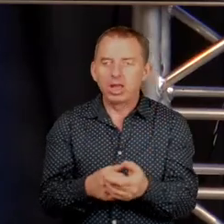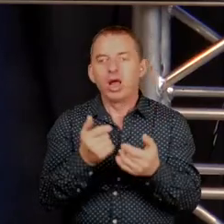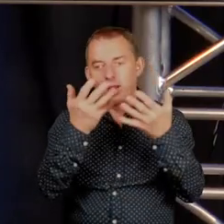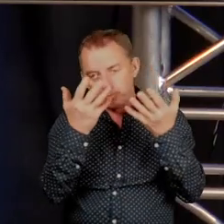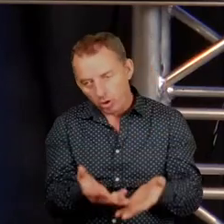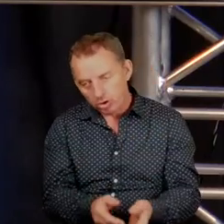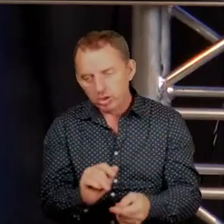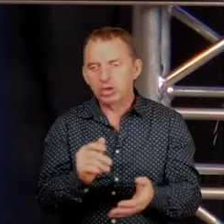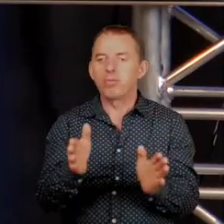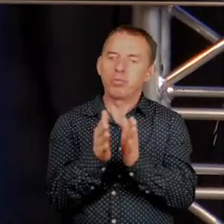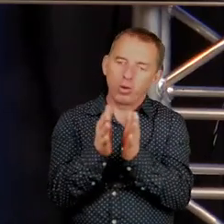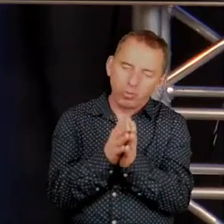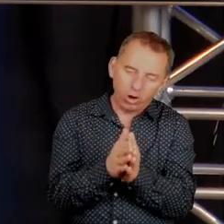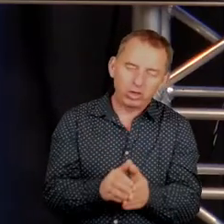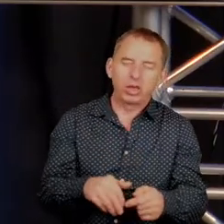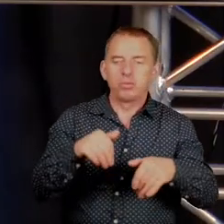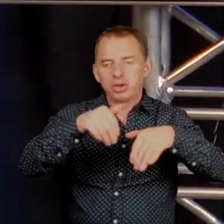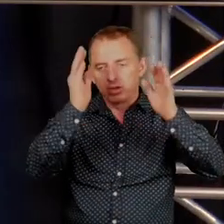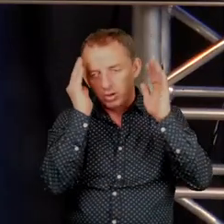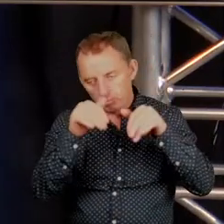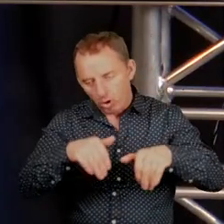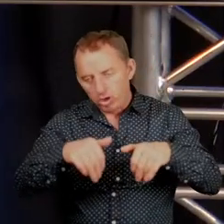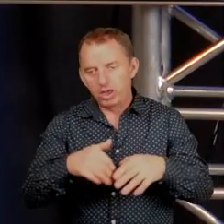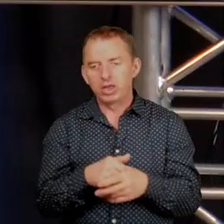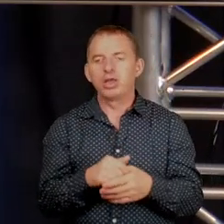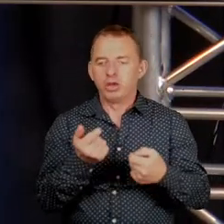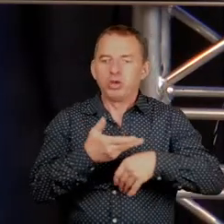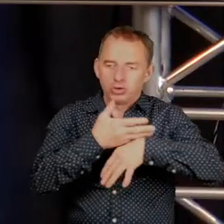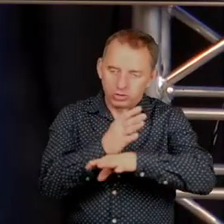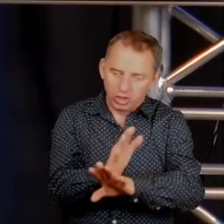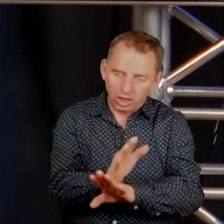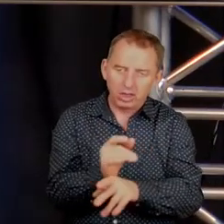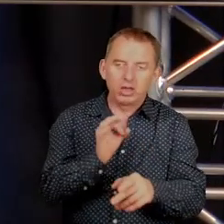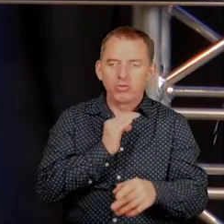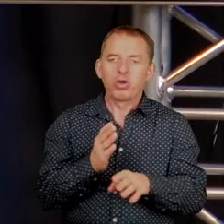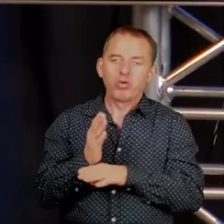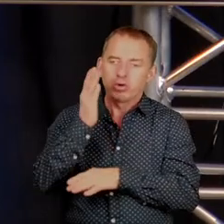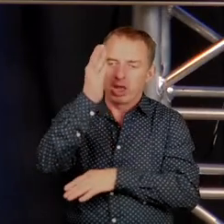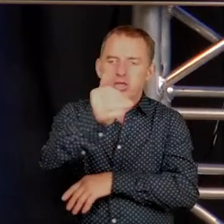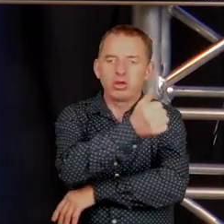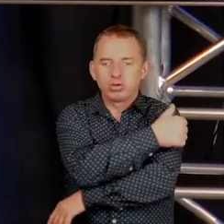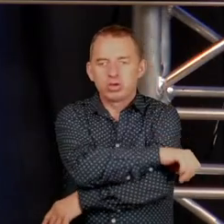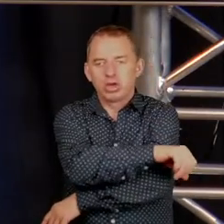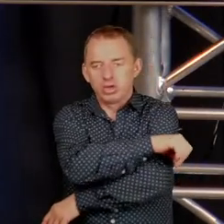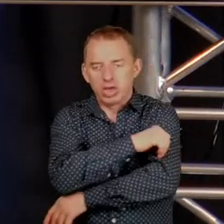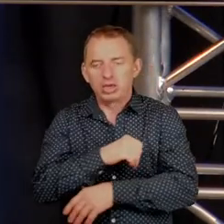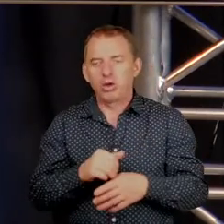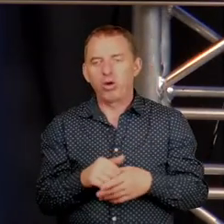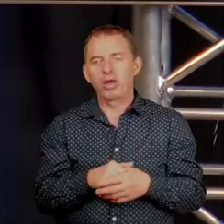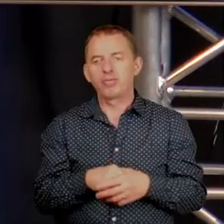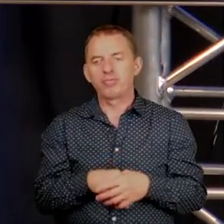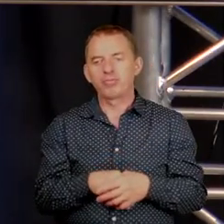kimś pomodlić, będziecie mogli z kimś dzielić swoją nadzieję, chrześcijańską nadzieję.